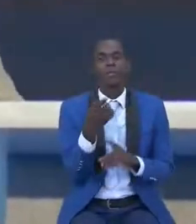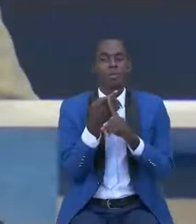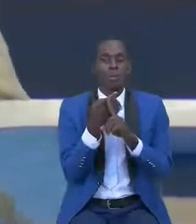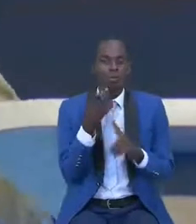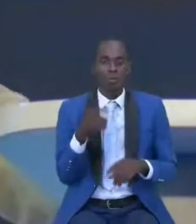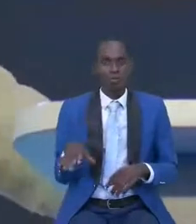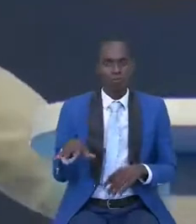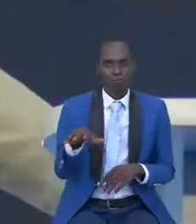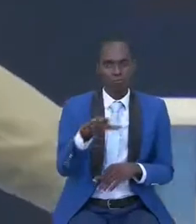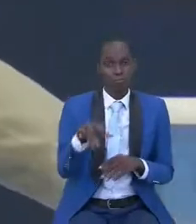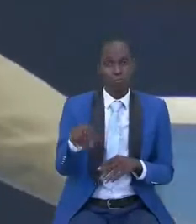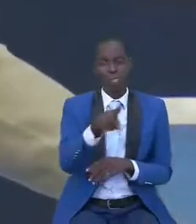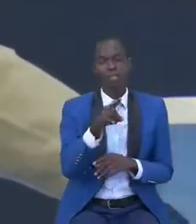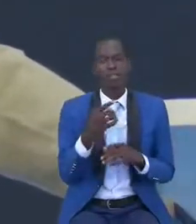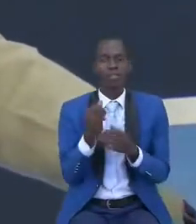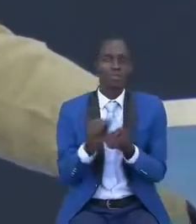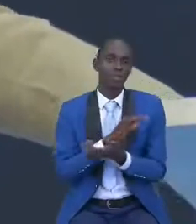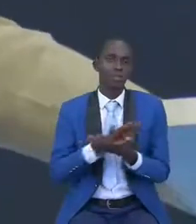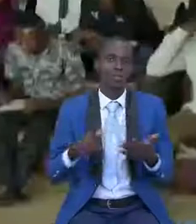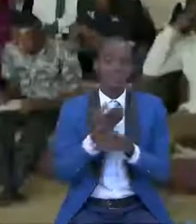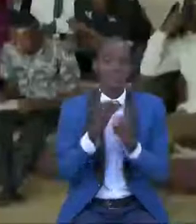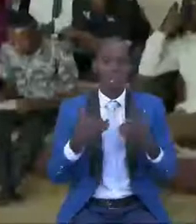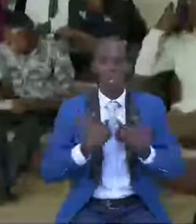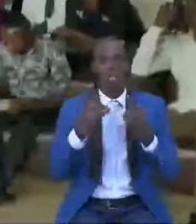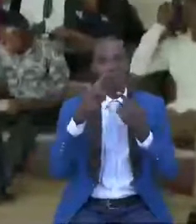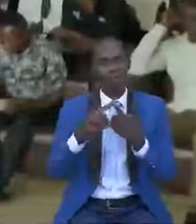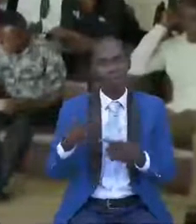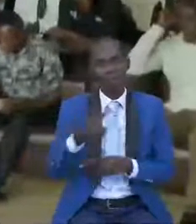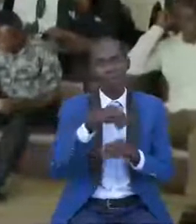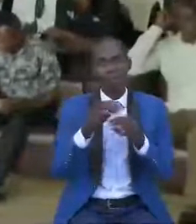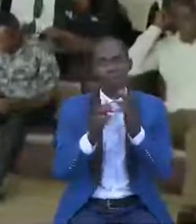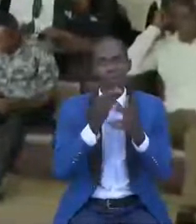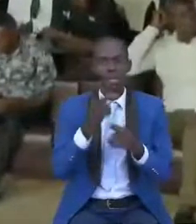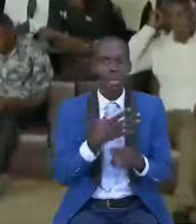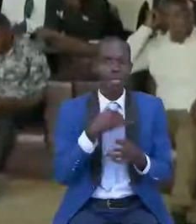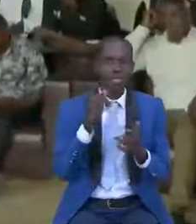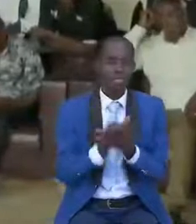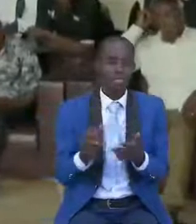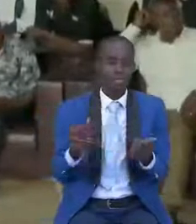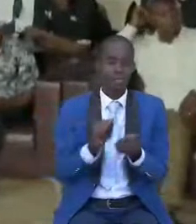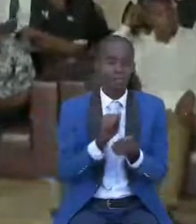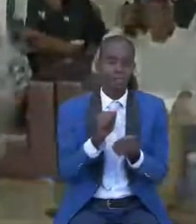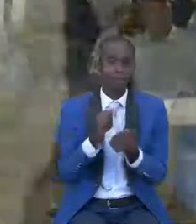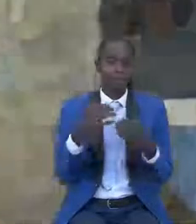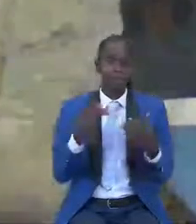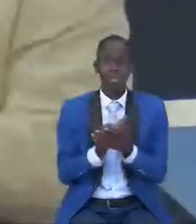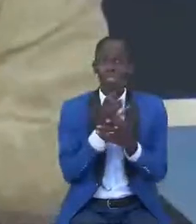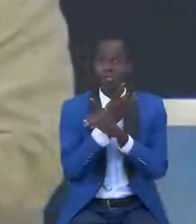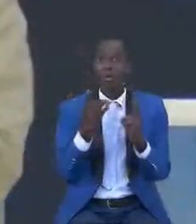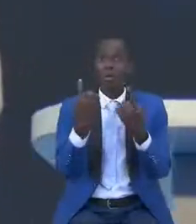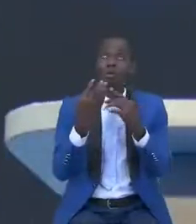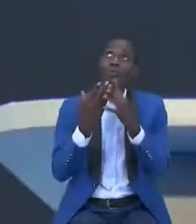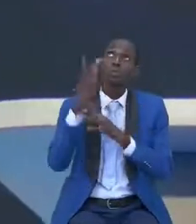fit échapper de la fosse. La délivrance est venue pour toi. Et